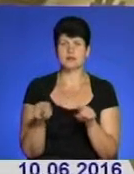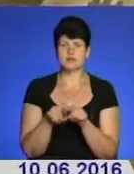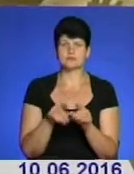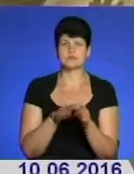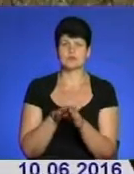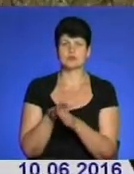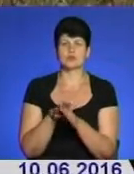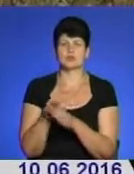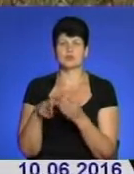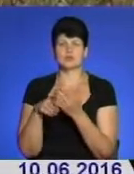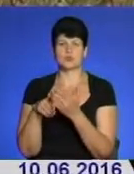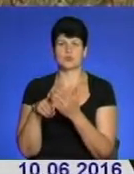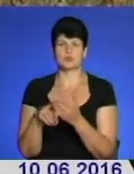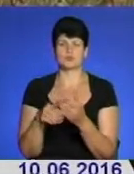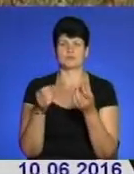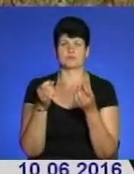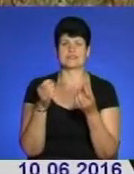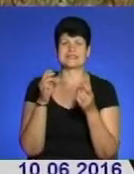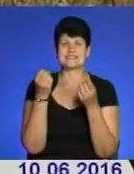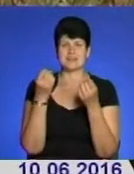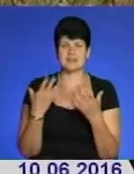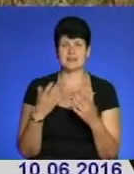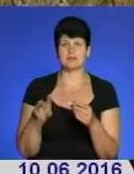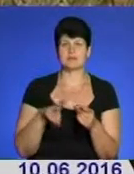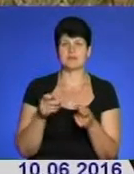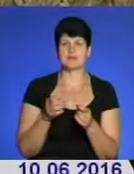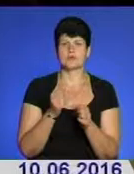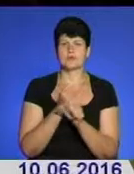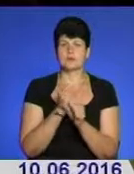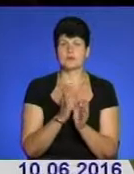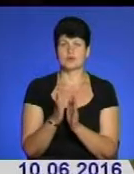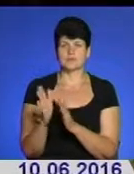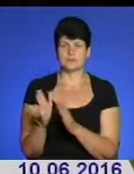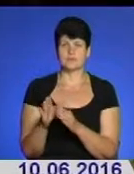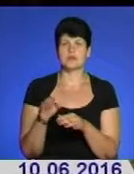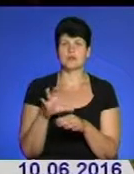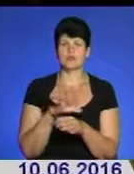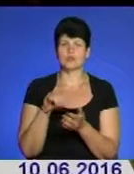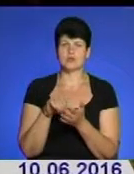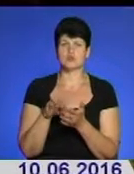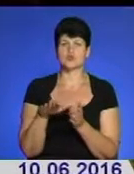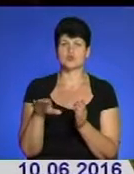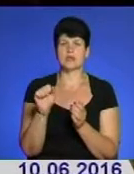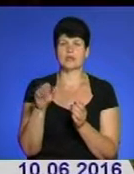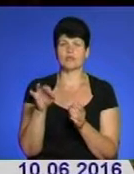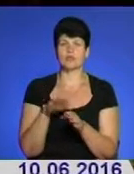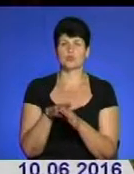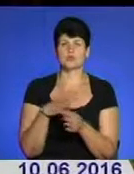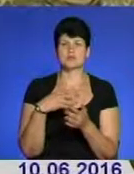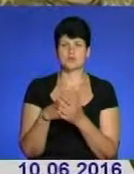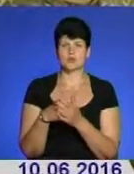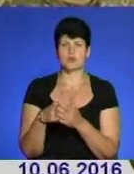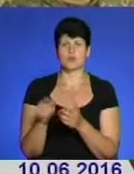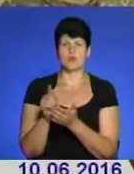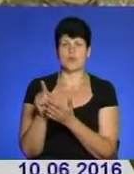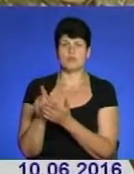для військовослужбовців 44-ї бригади Тернопільського зонального відділу у зоні АТО було дотримання правопорядку серед військовослужбовців